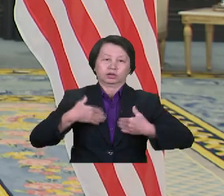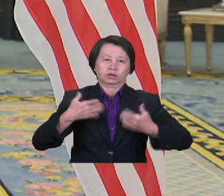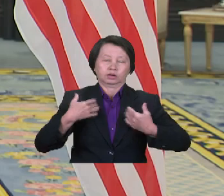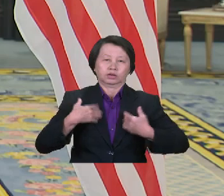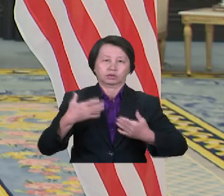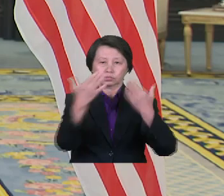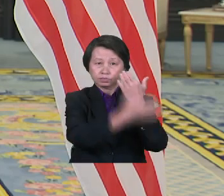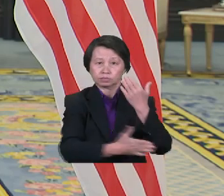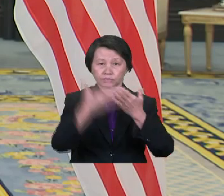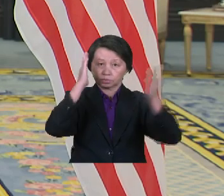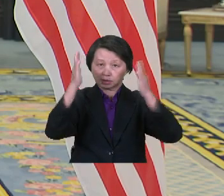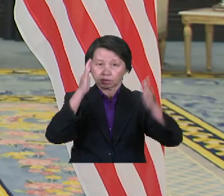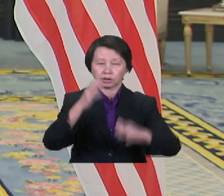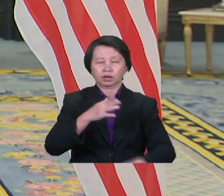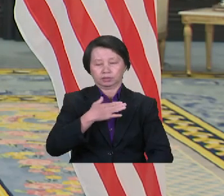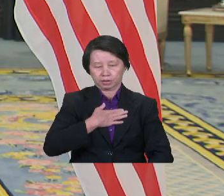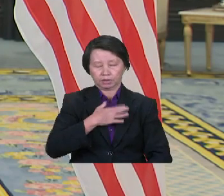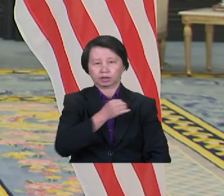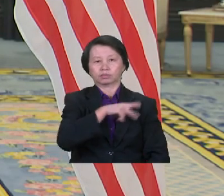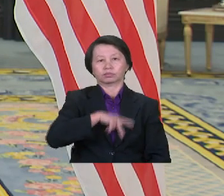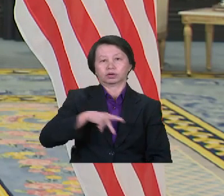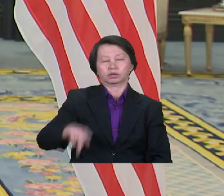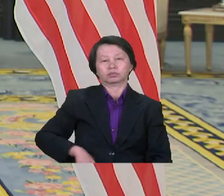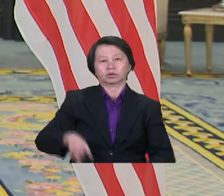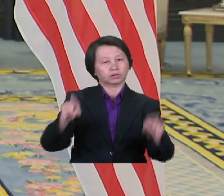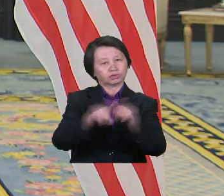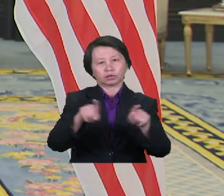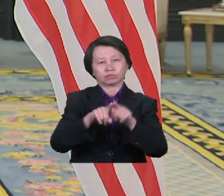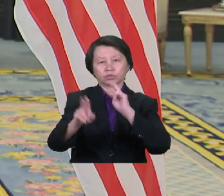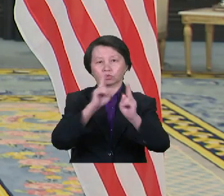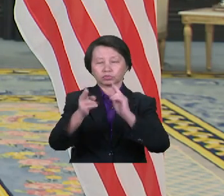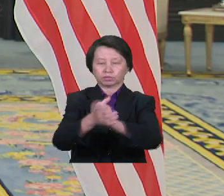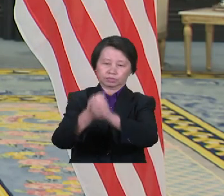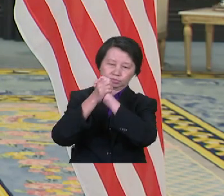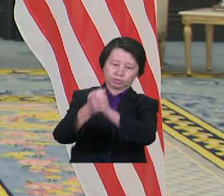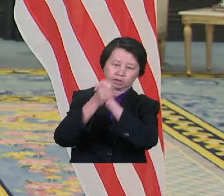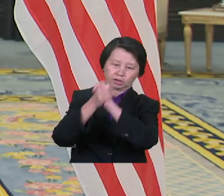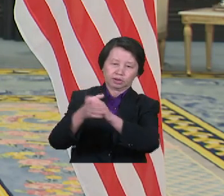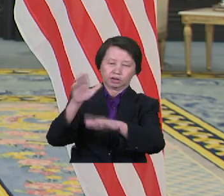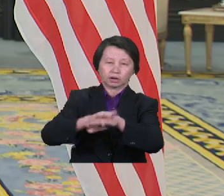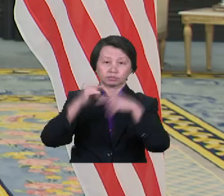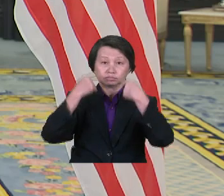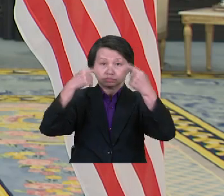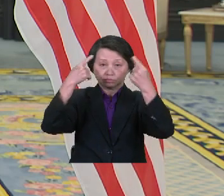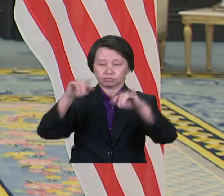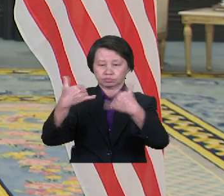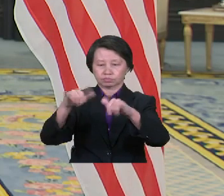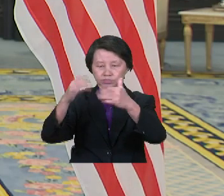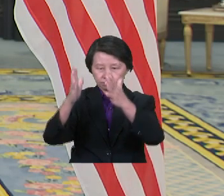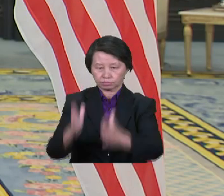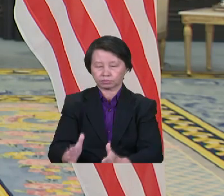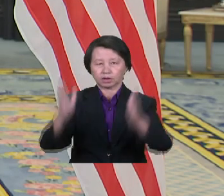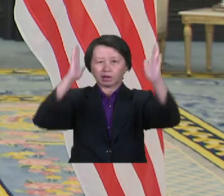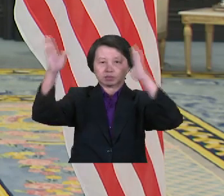negara beta dan raja Puri agong turut merakamkan ucapan tahniah di atas pencapaian atlet-atlet